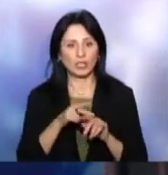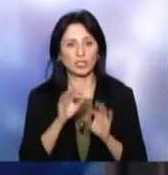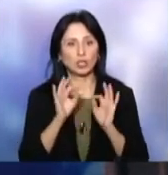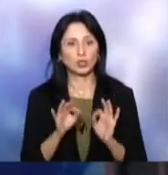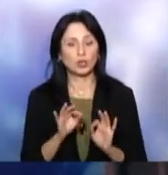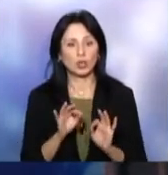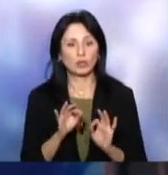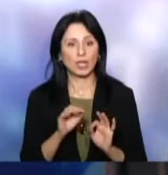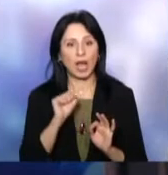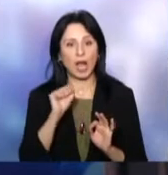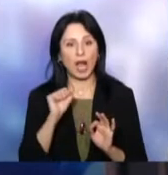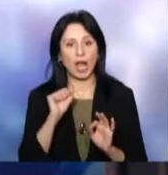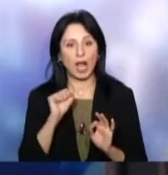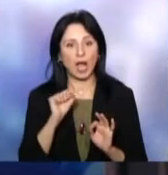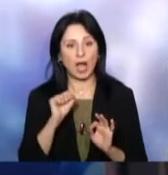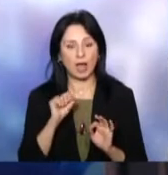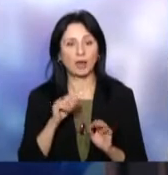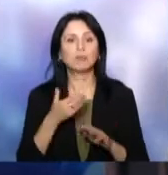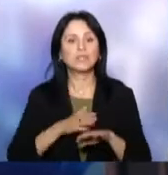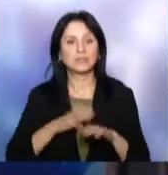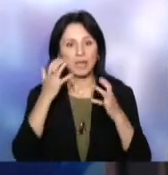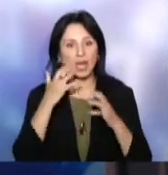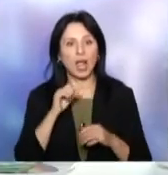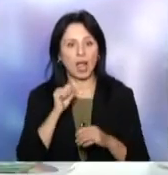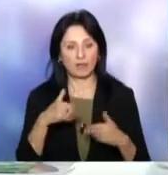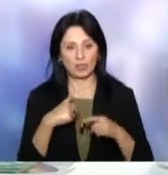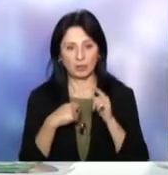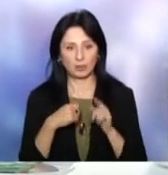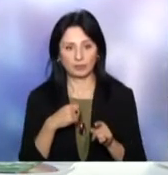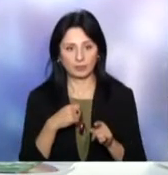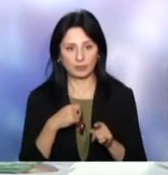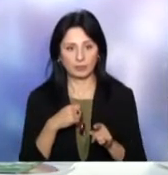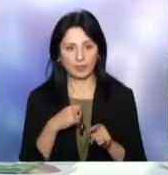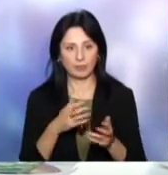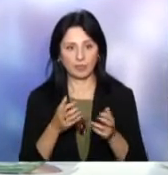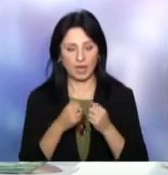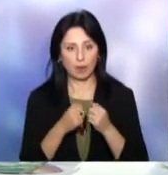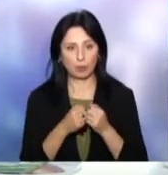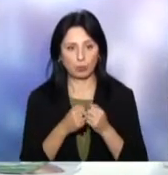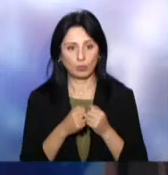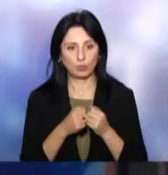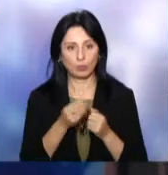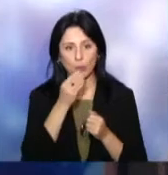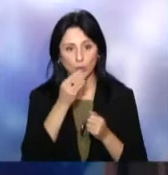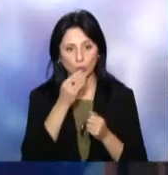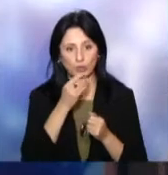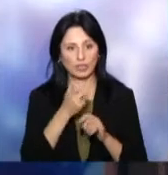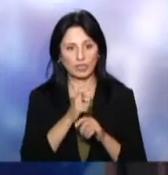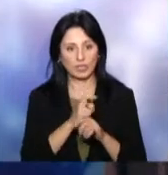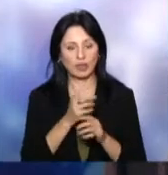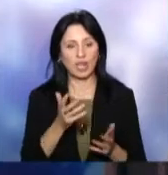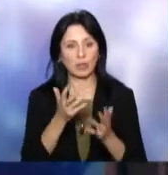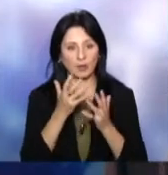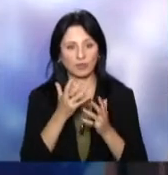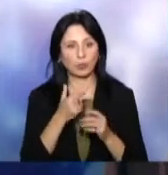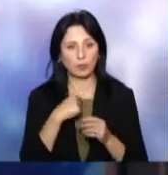სწორედ და მძიმე აკნეს სამკურნალოდ, ეს არის სწორედ ავიტამინისგან მიღებული პროდუქტი, რომელიც ძალიან